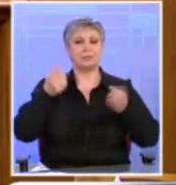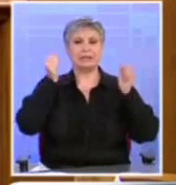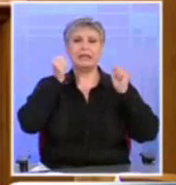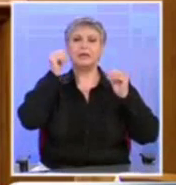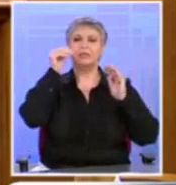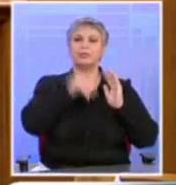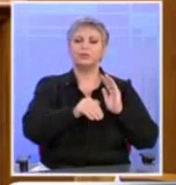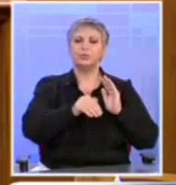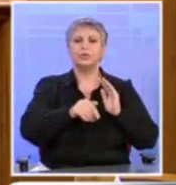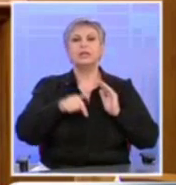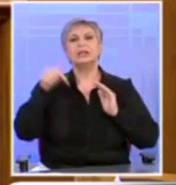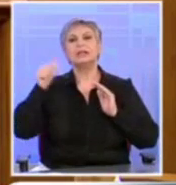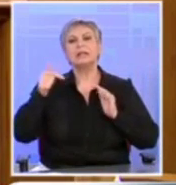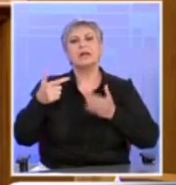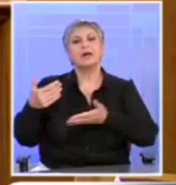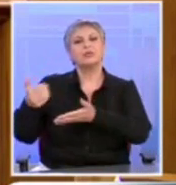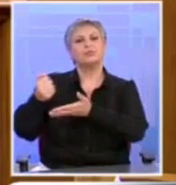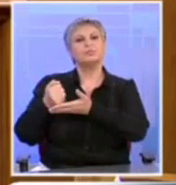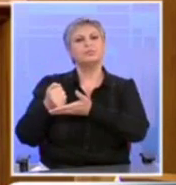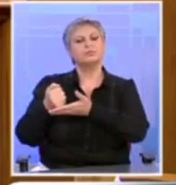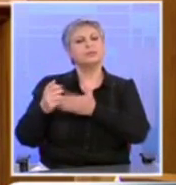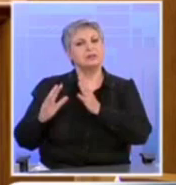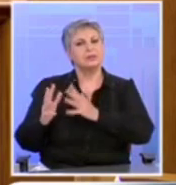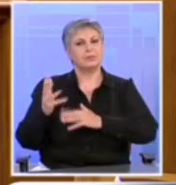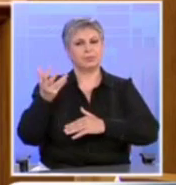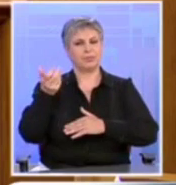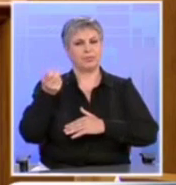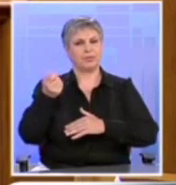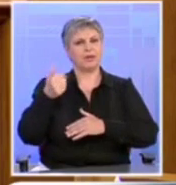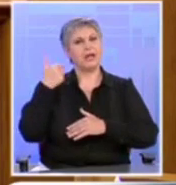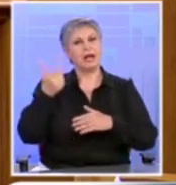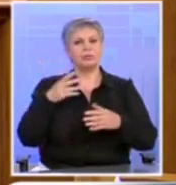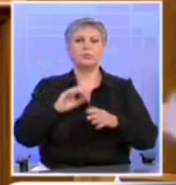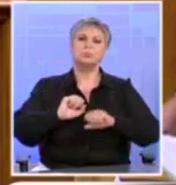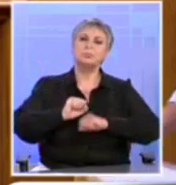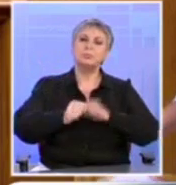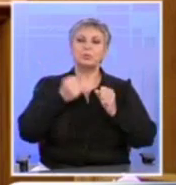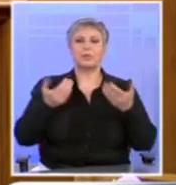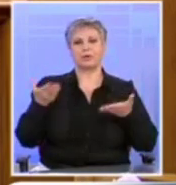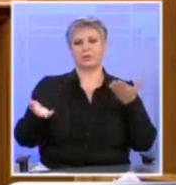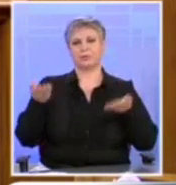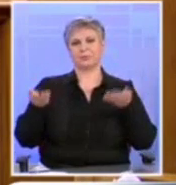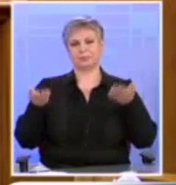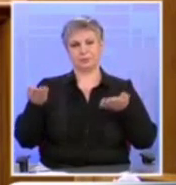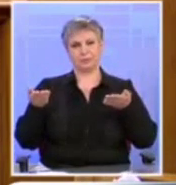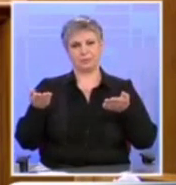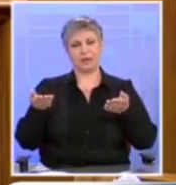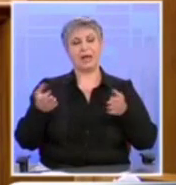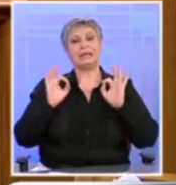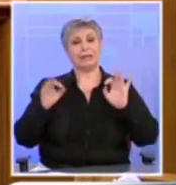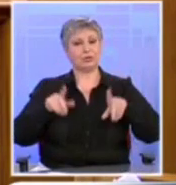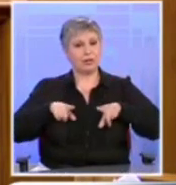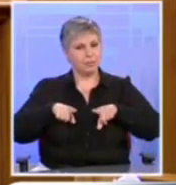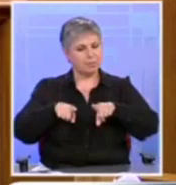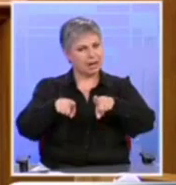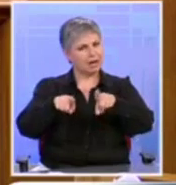ηφαισιακή, που είναι επίσης το 2% του ΑΕΠ. Και ταυτόχρονα στα μέτρα αυτά